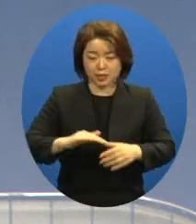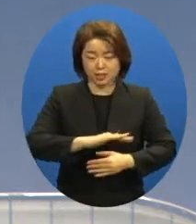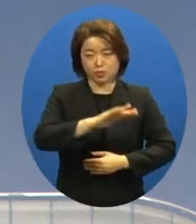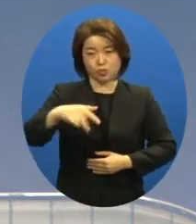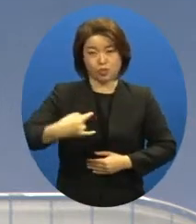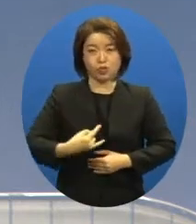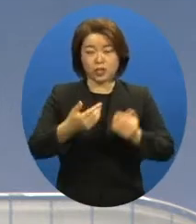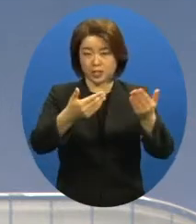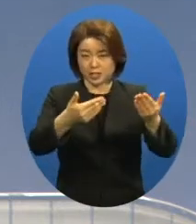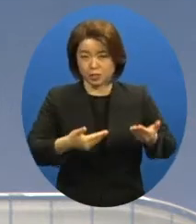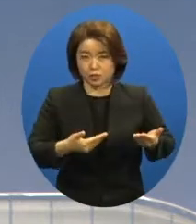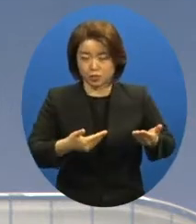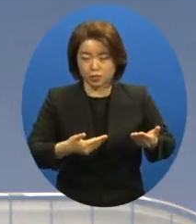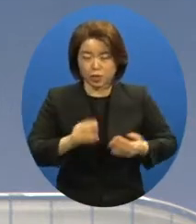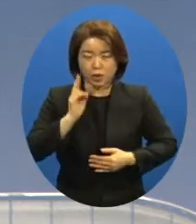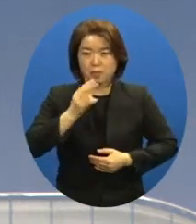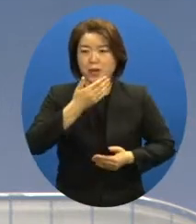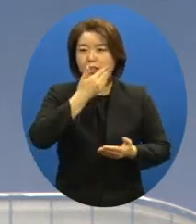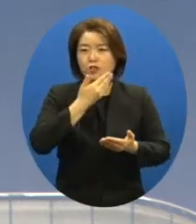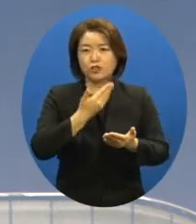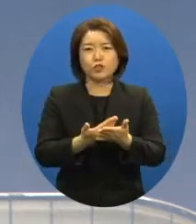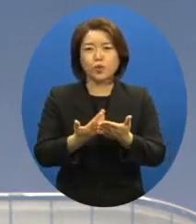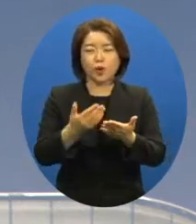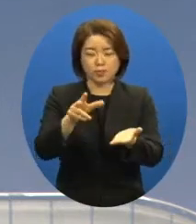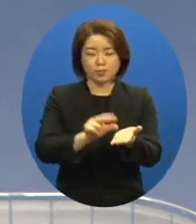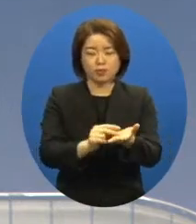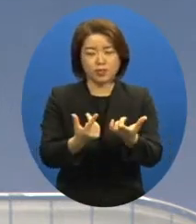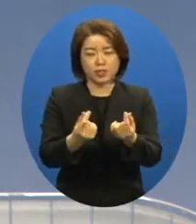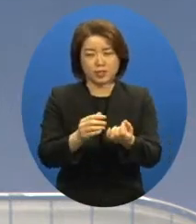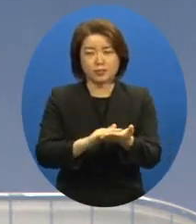우리에게 주어져 있는 매우 중요한 문제입니다.